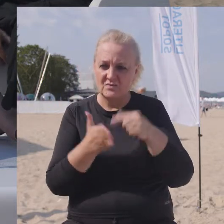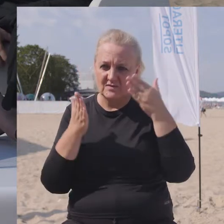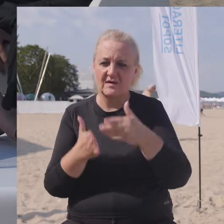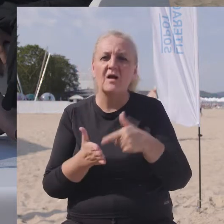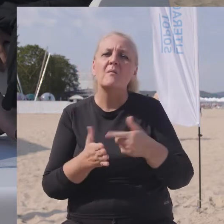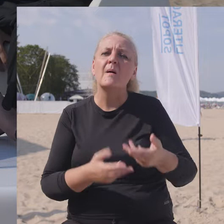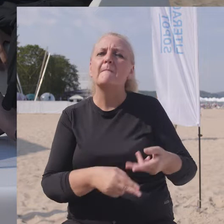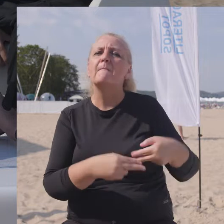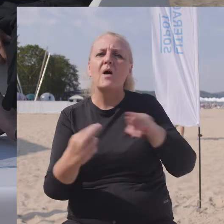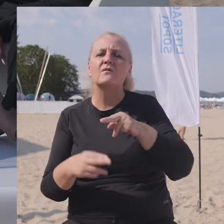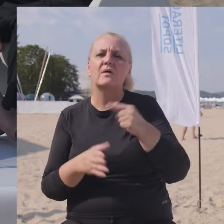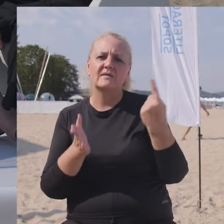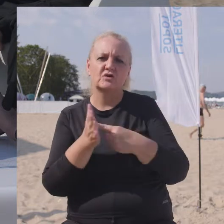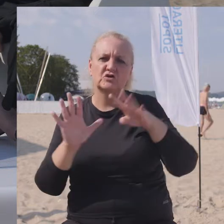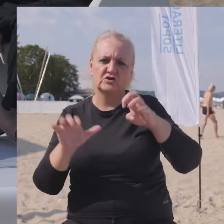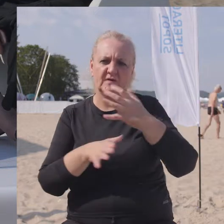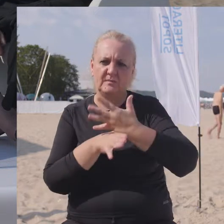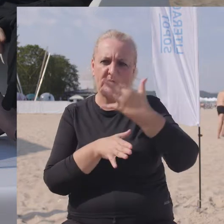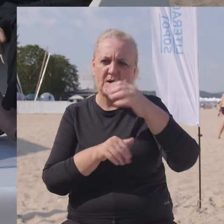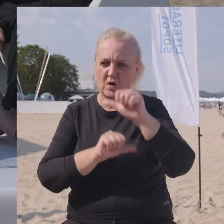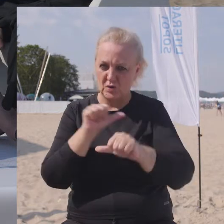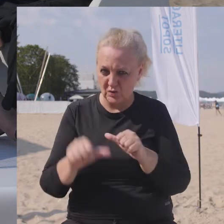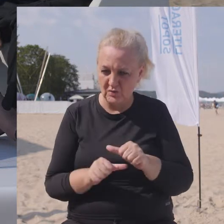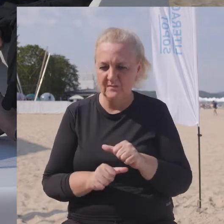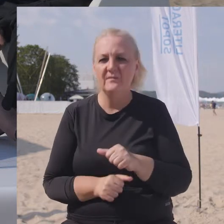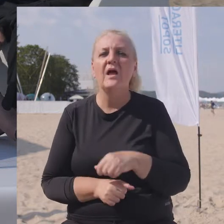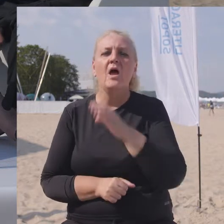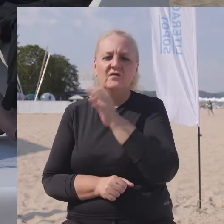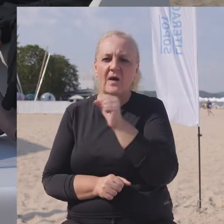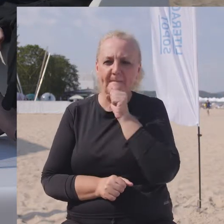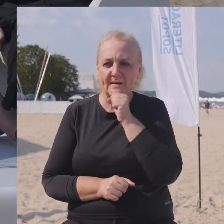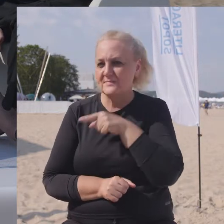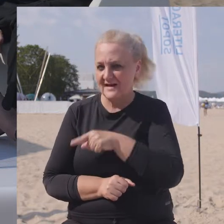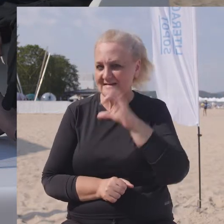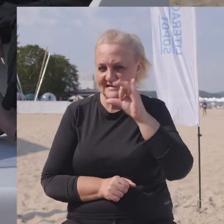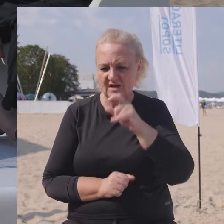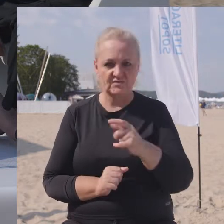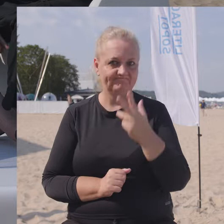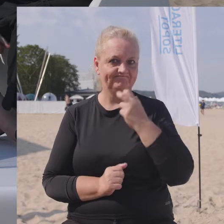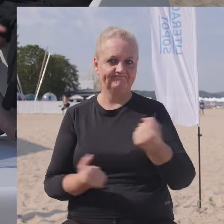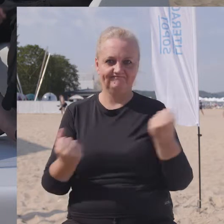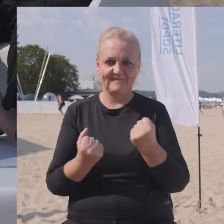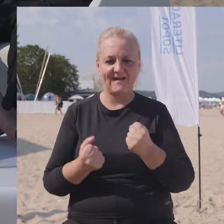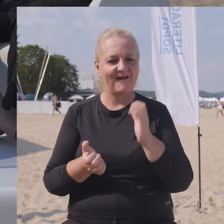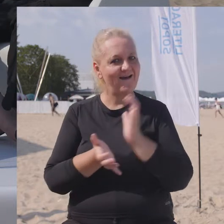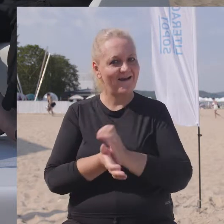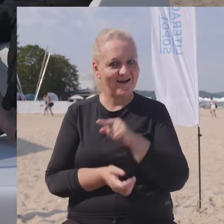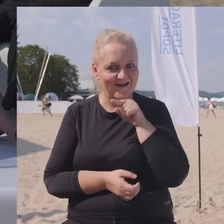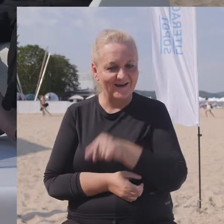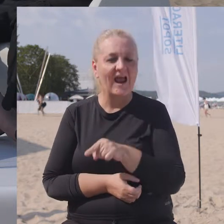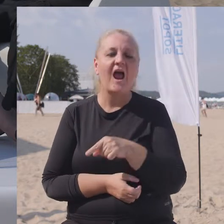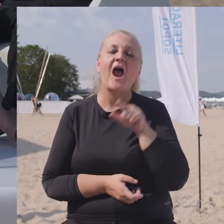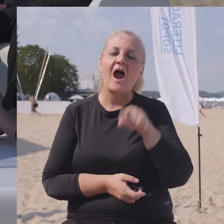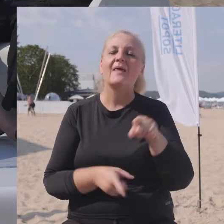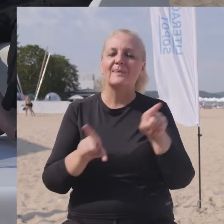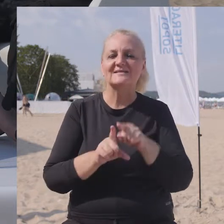tego 55 roku. To znaczy ta Twoja babcia Stasia jest bardzo wyrazista, ale też opowieść o